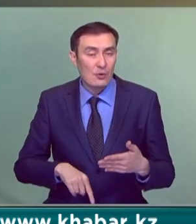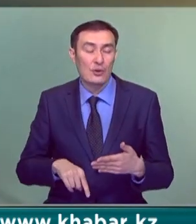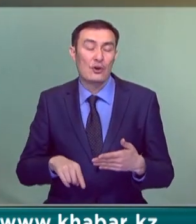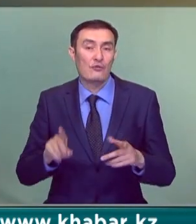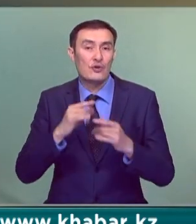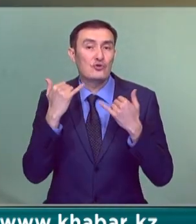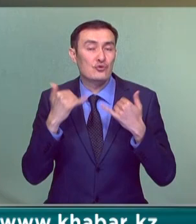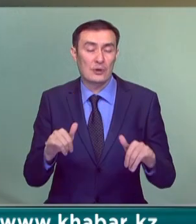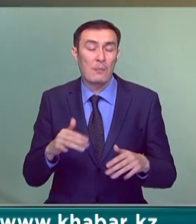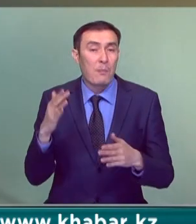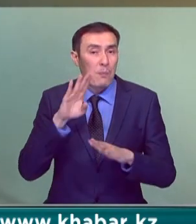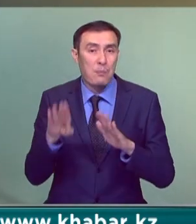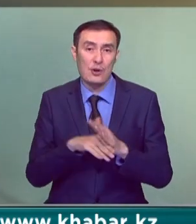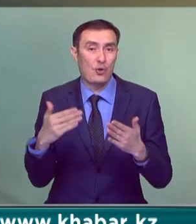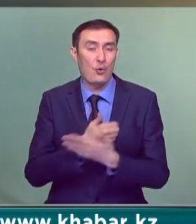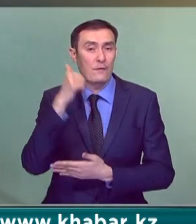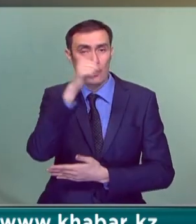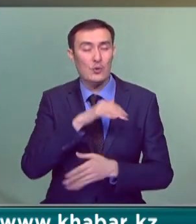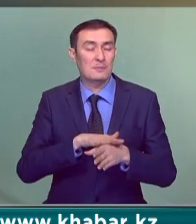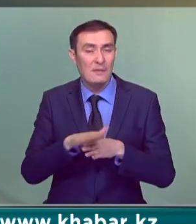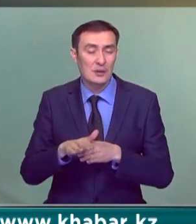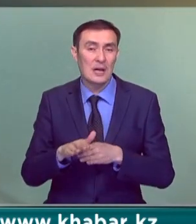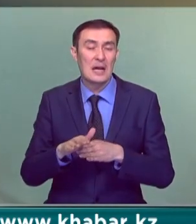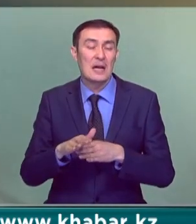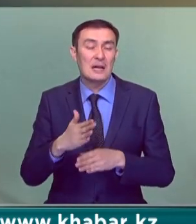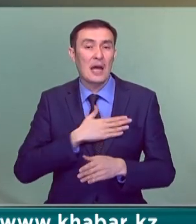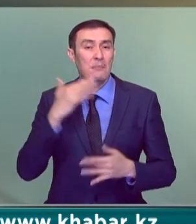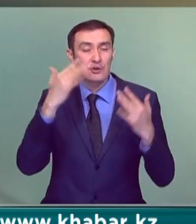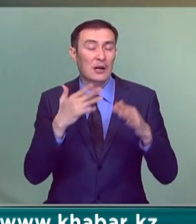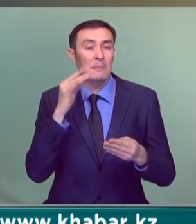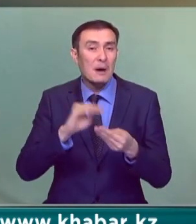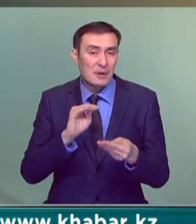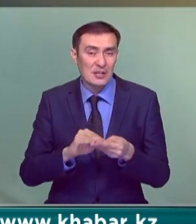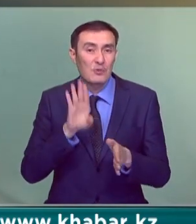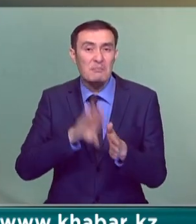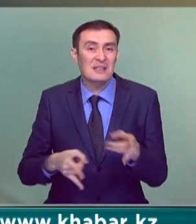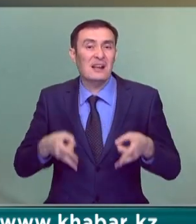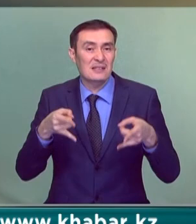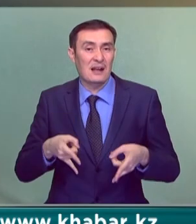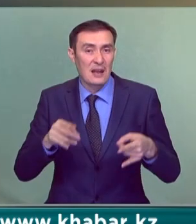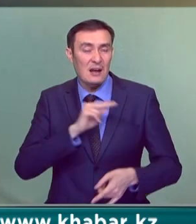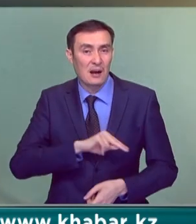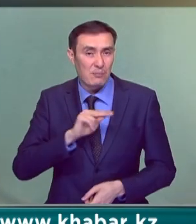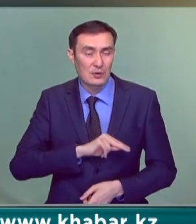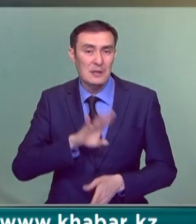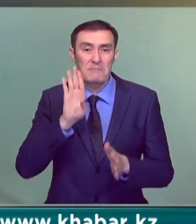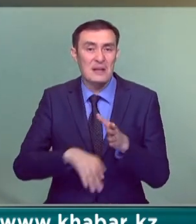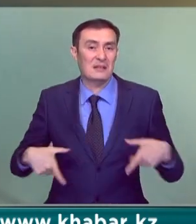они под новый год сбываются мечтаю как и прежде ходить без костылей и корсета